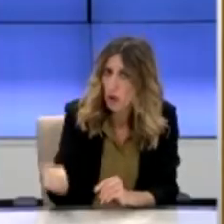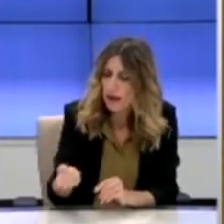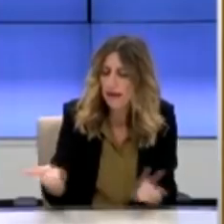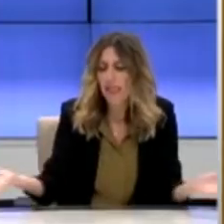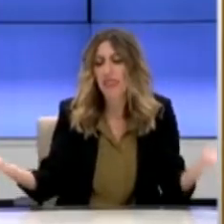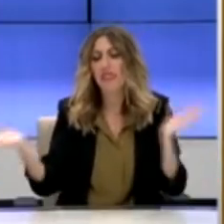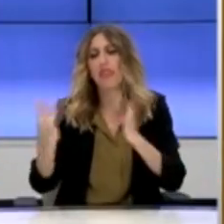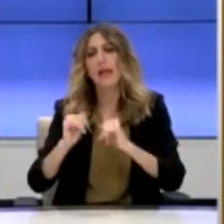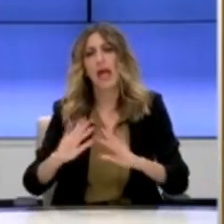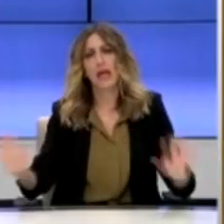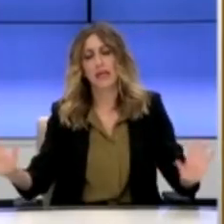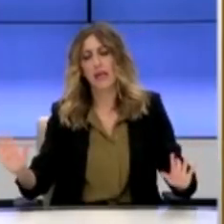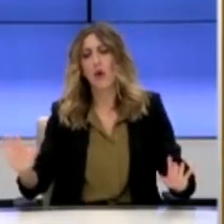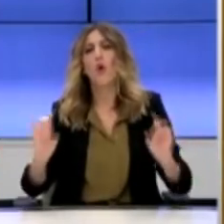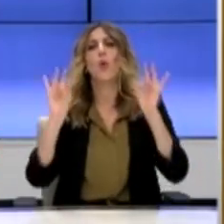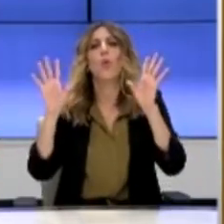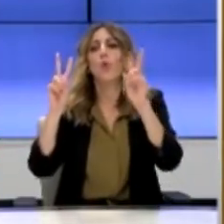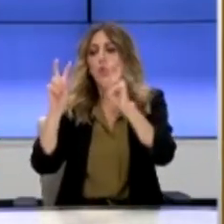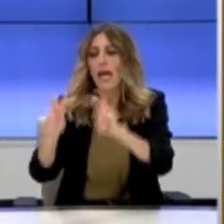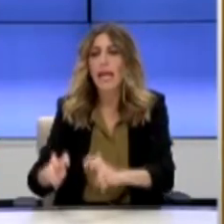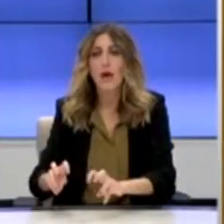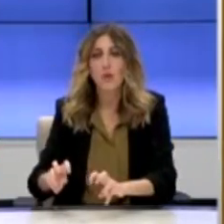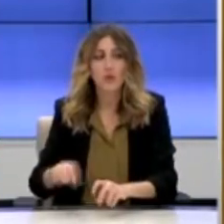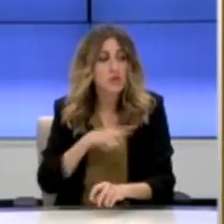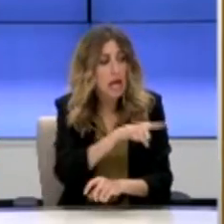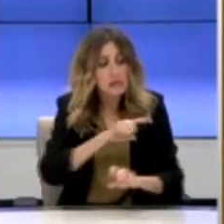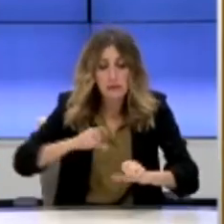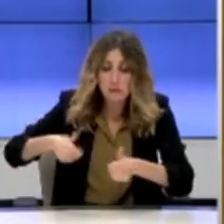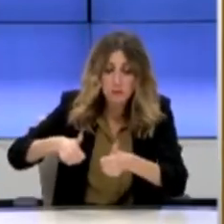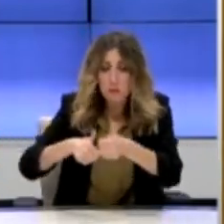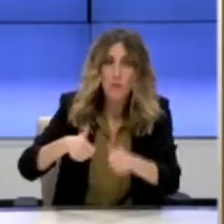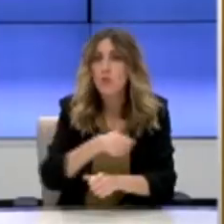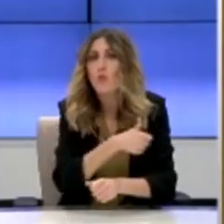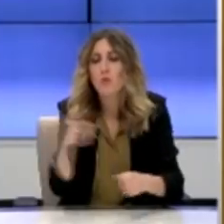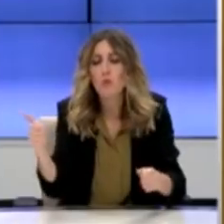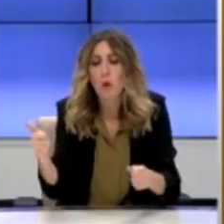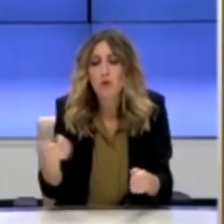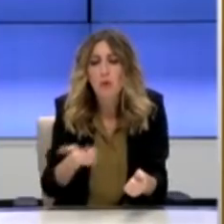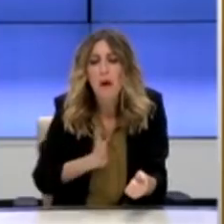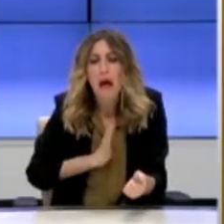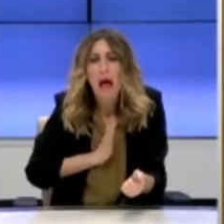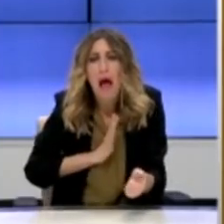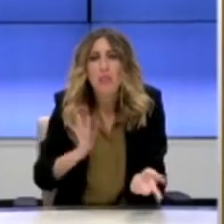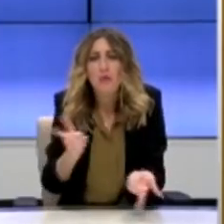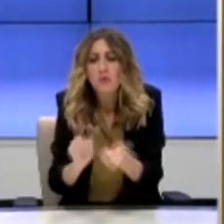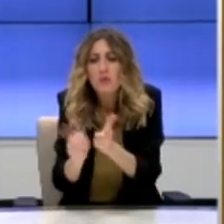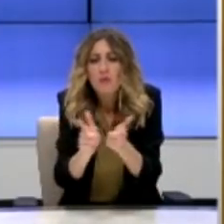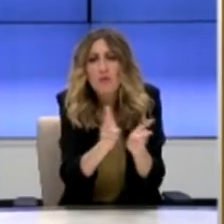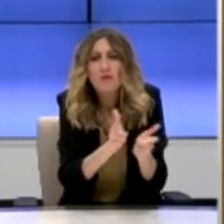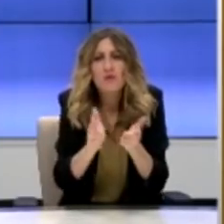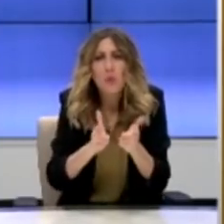αποσχολεί. Ούτε καν ελέγχους τους κάνετε. Κυνηγάτε μόνο τους μεροκαματιάριδες.